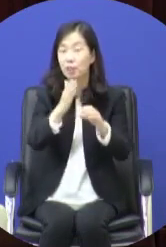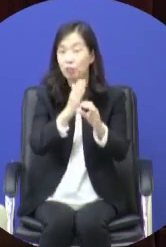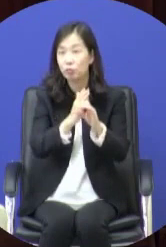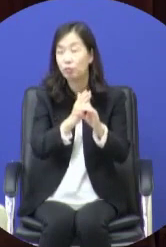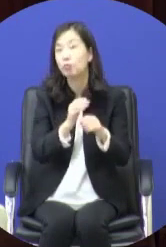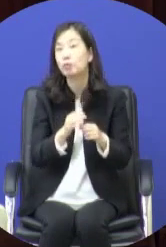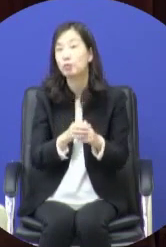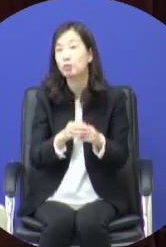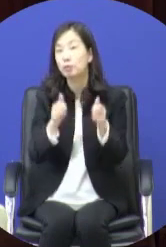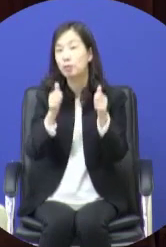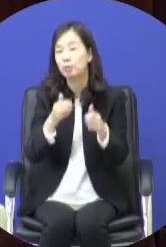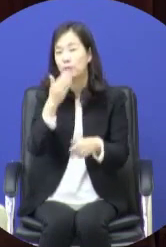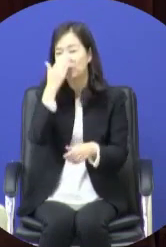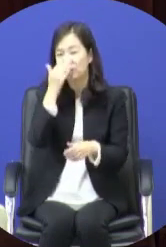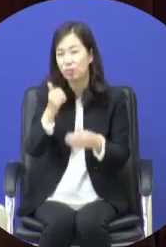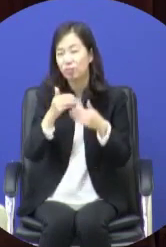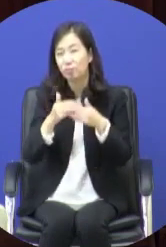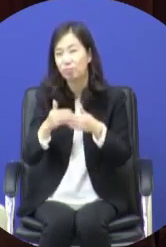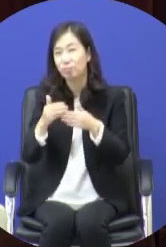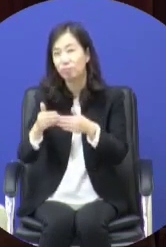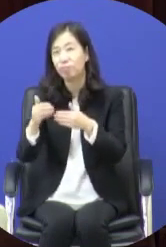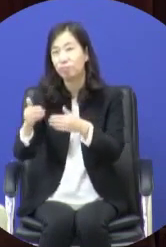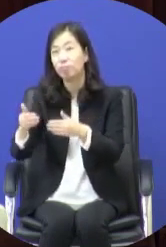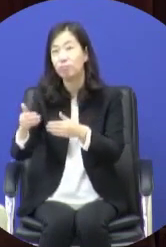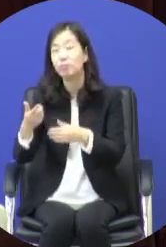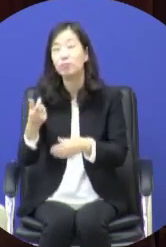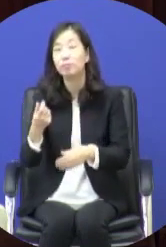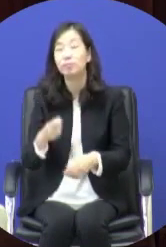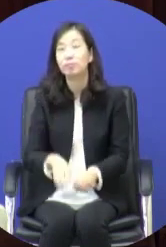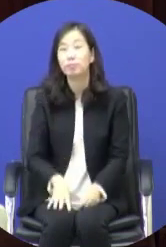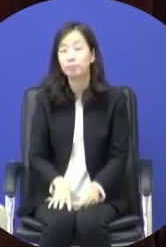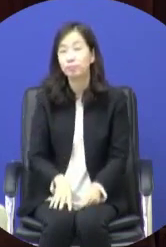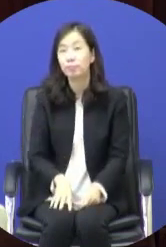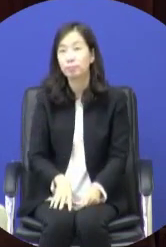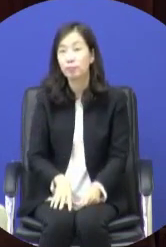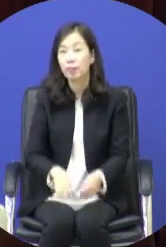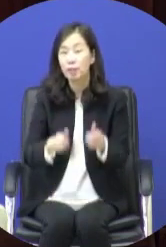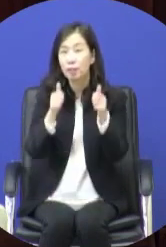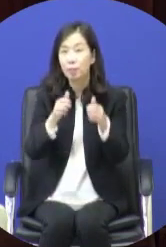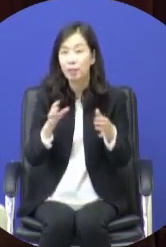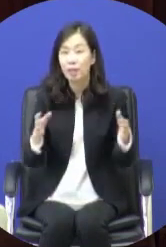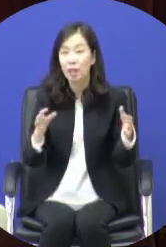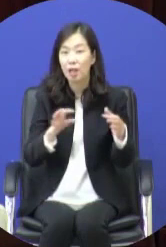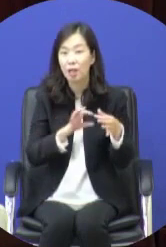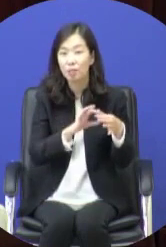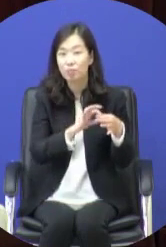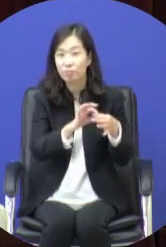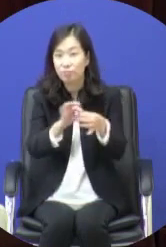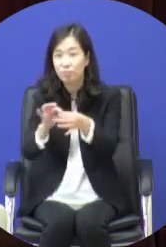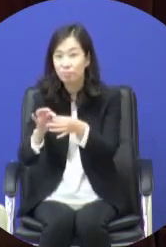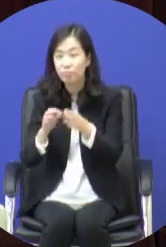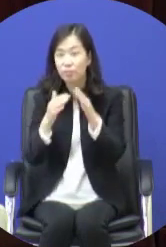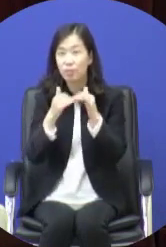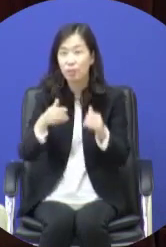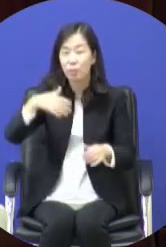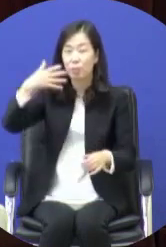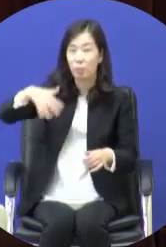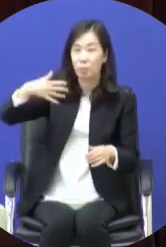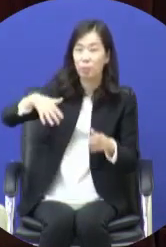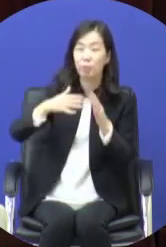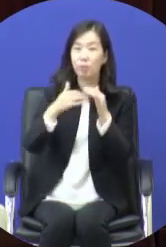재판은 지루하게 진행되고 있는 것 같습니다. 재판에 얽혀있는 사람들이 워낙 대단한